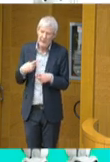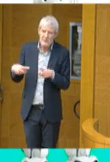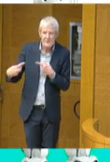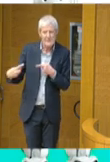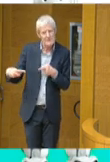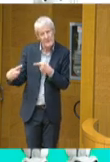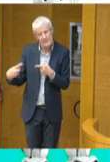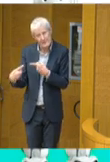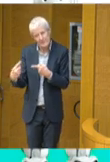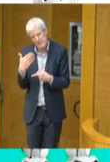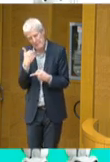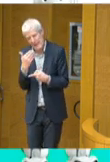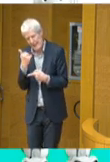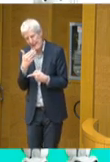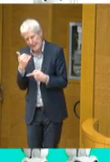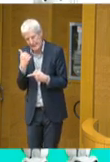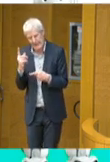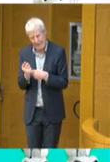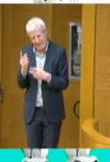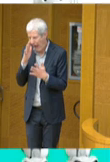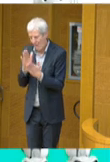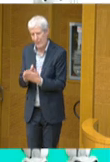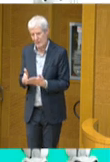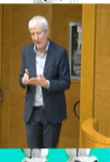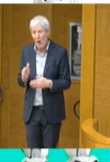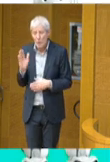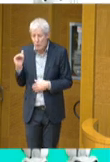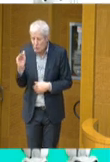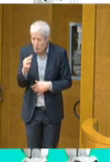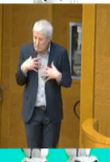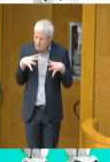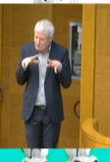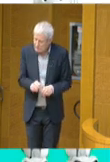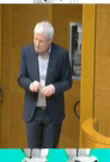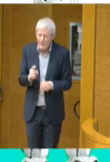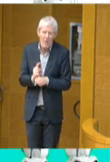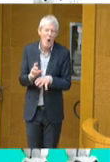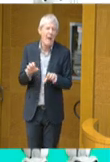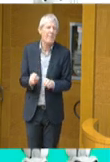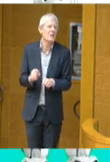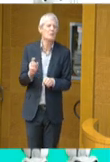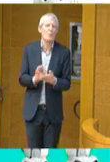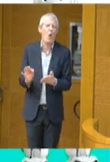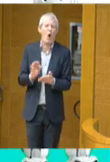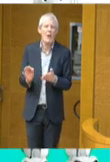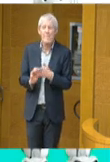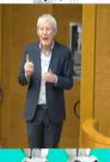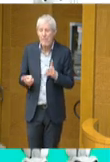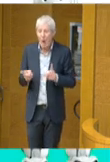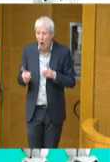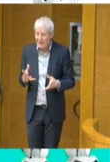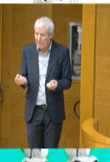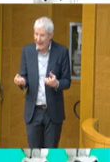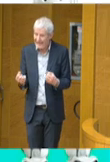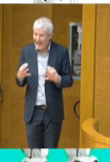sfide significative da affrontare. Quotidianamente ci impegniamo nelle nostre attività scolastiche a garantire che le politiche e